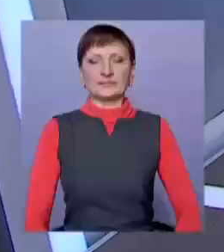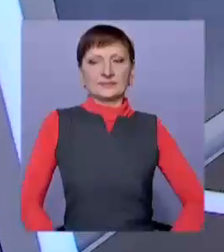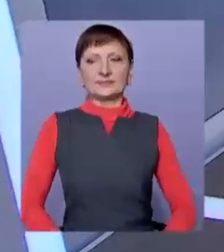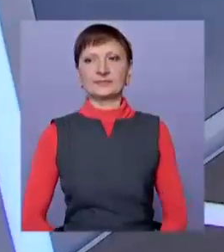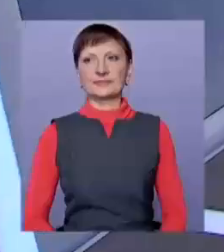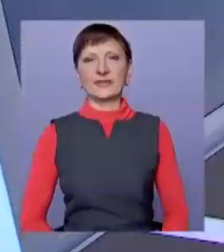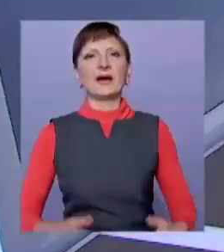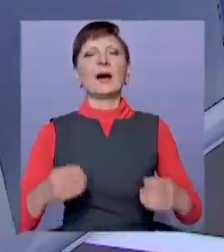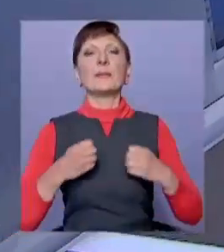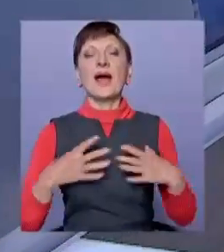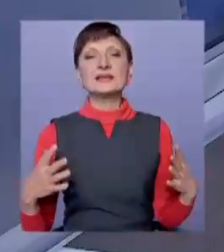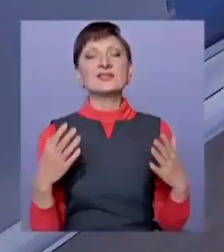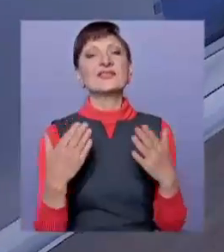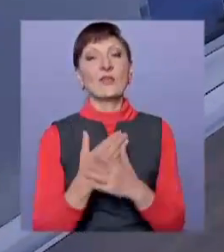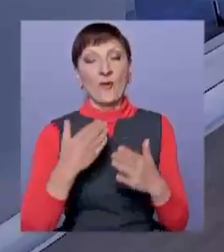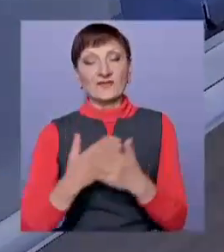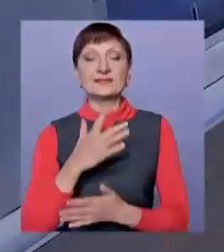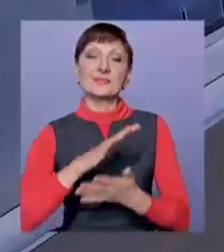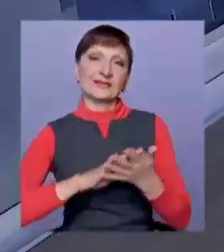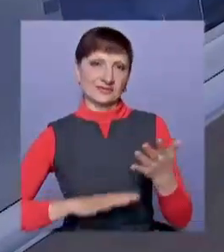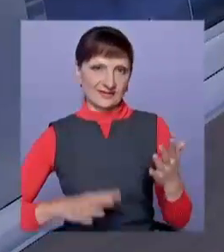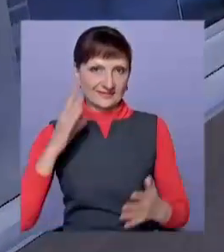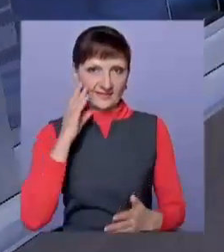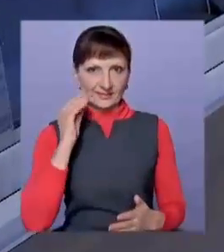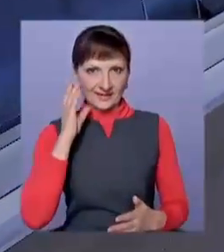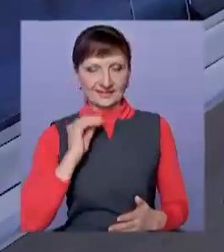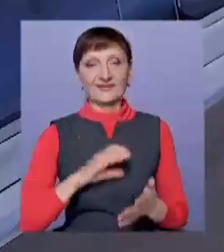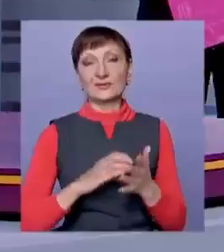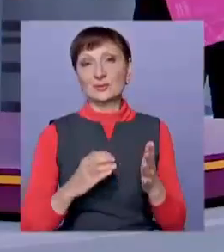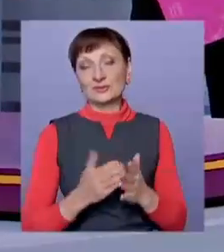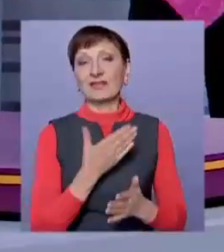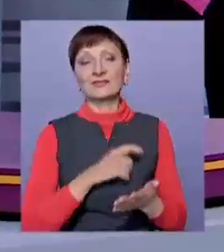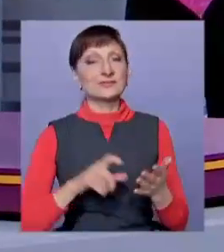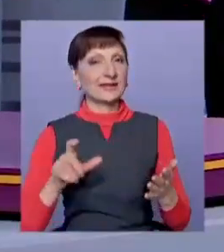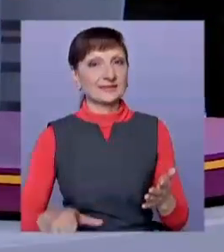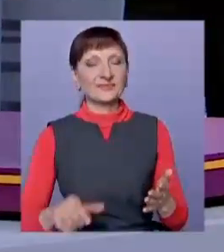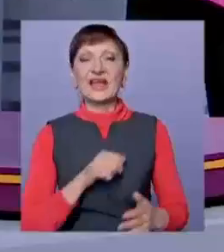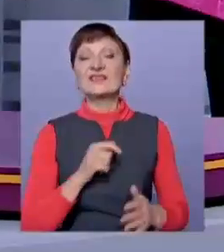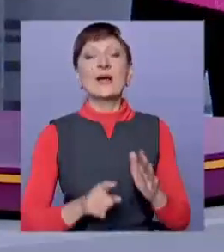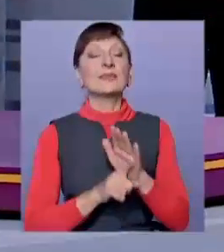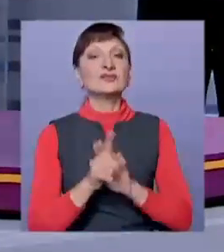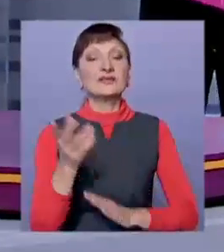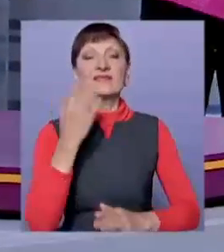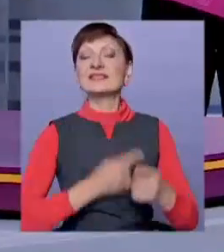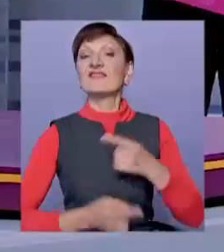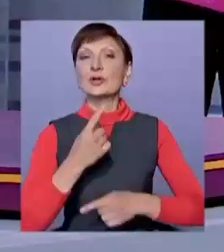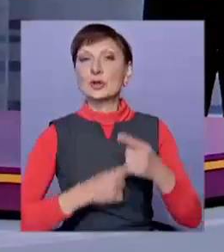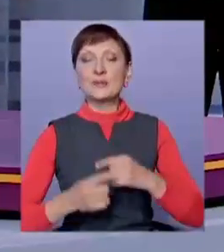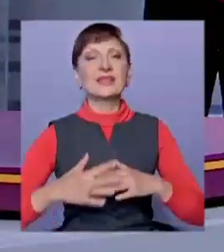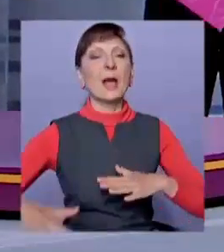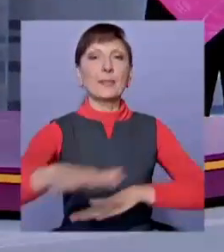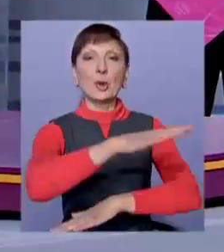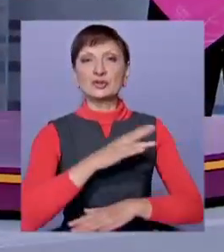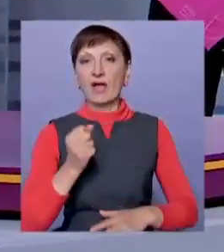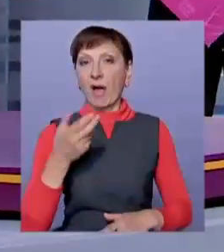Праздничный выпуск новостей на телеканале «Алматы» продолжается в студии Рамина Макаримова. И в самом начале давайте вернемся на площадь